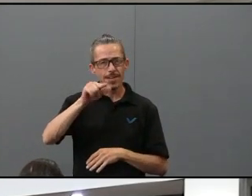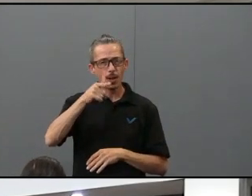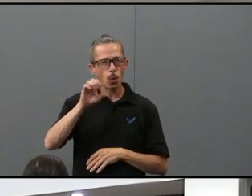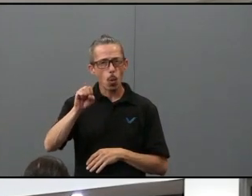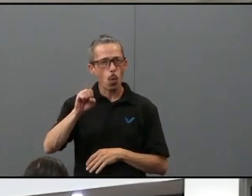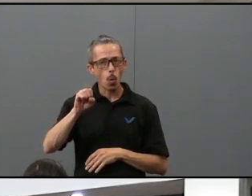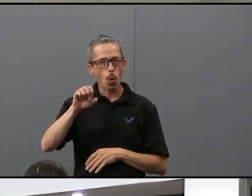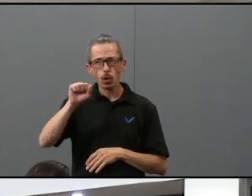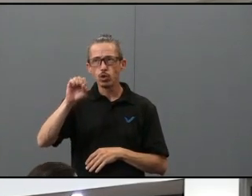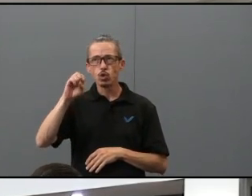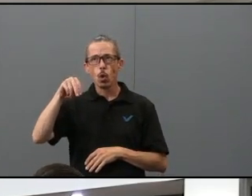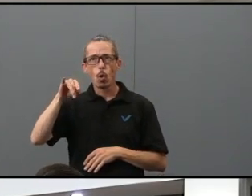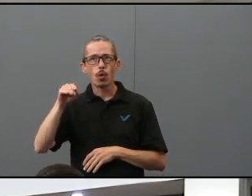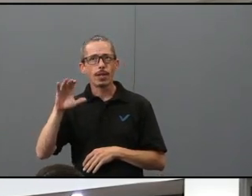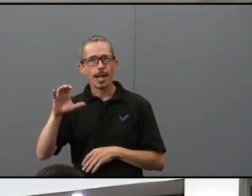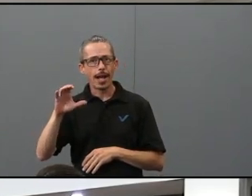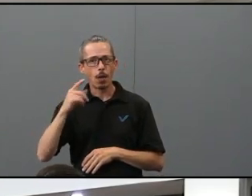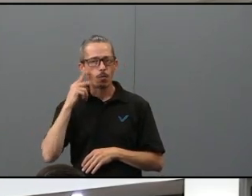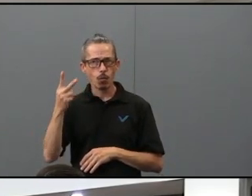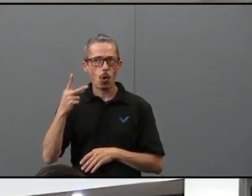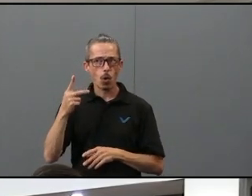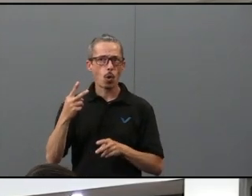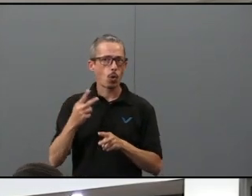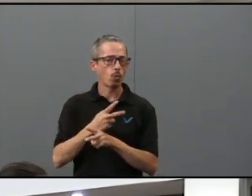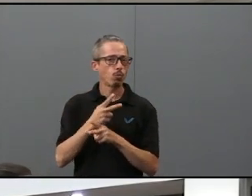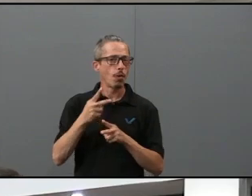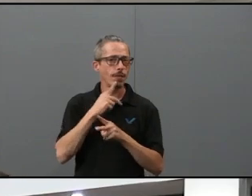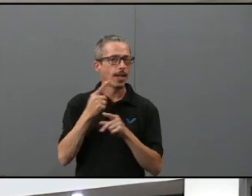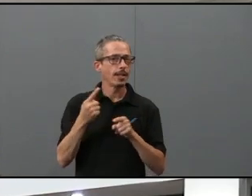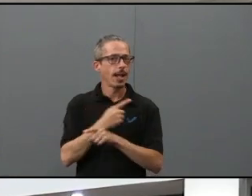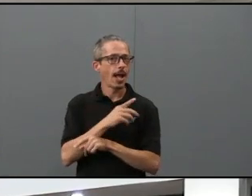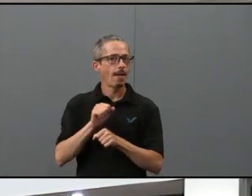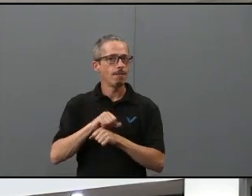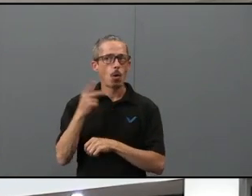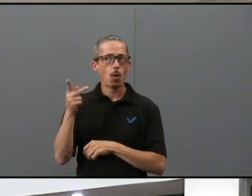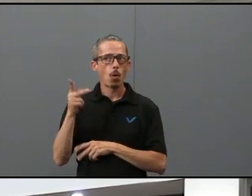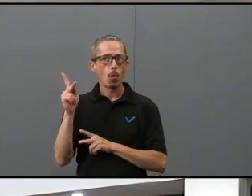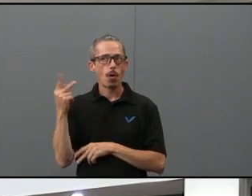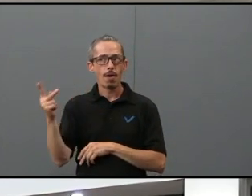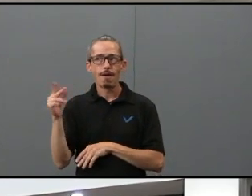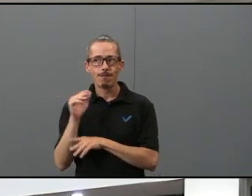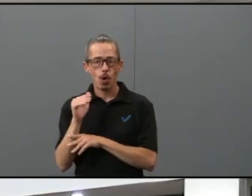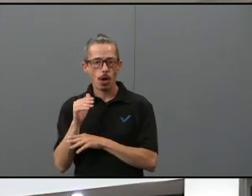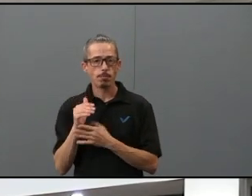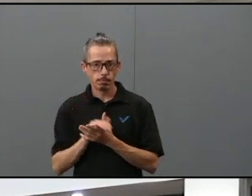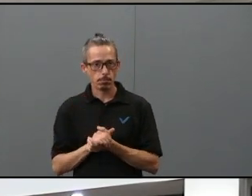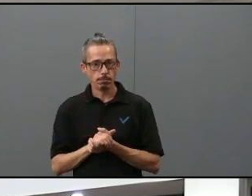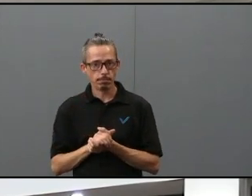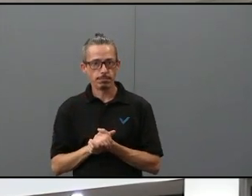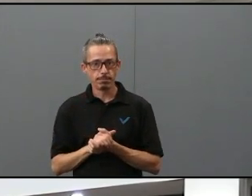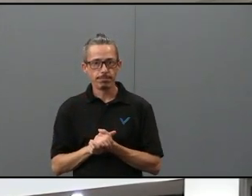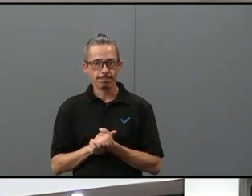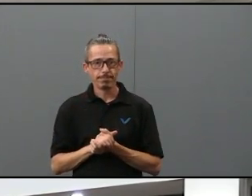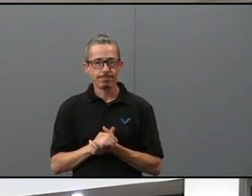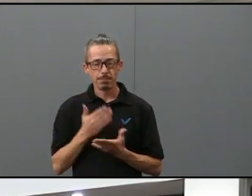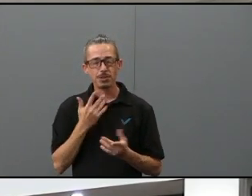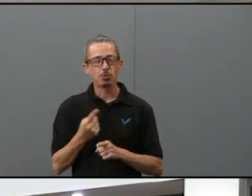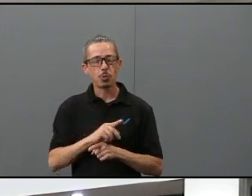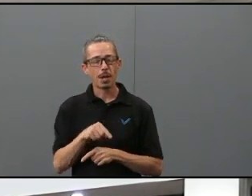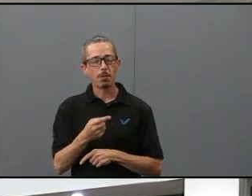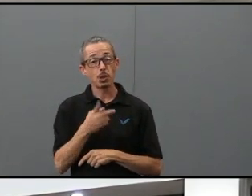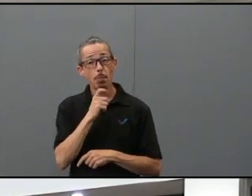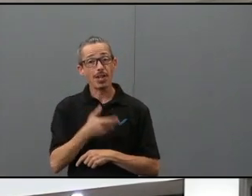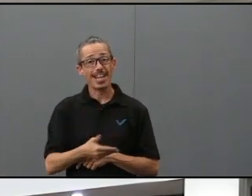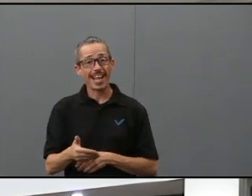éviter apparence pardon de conflit d'intérêt en lien avec mes fonctions d'avocat merci beaucoup donc on IR vu chercher